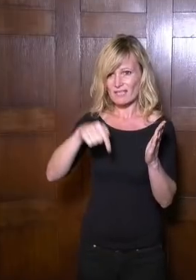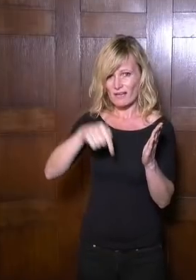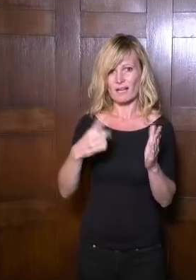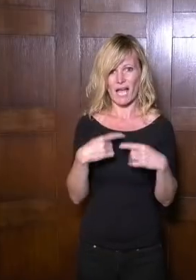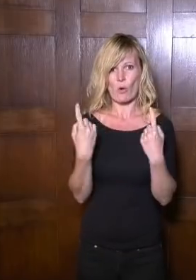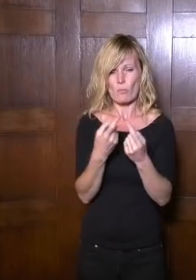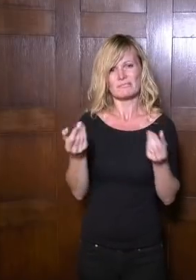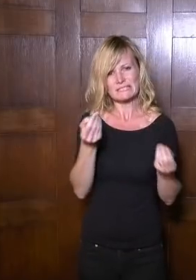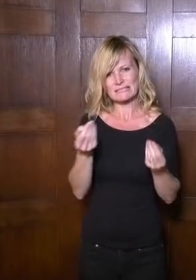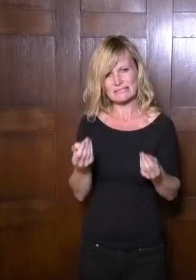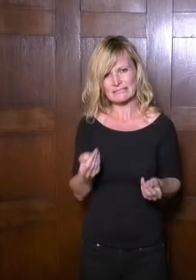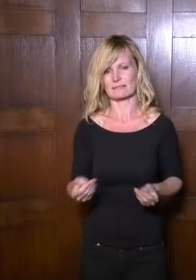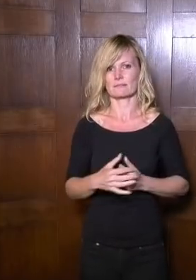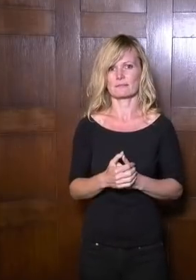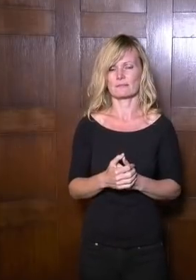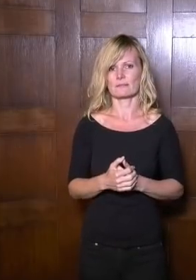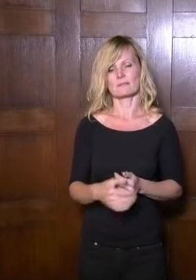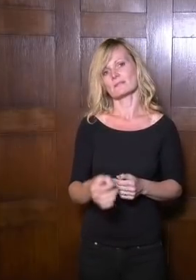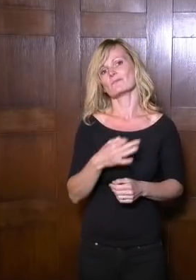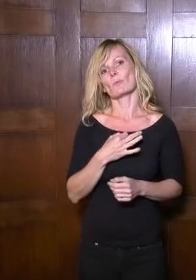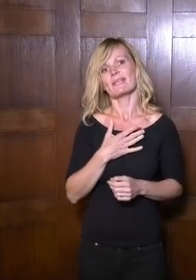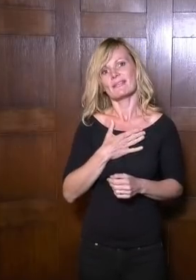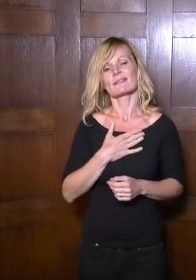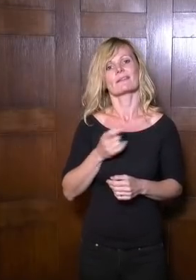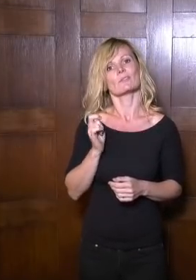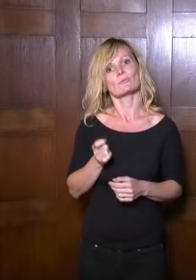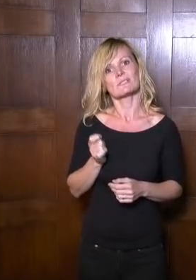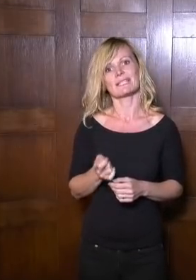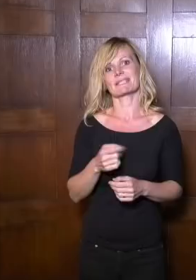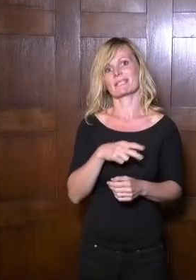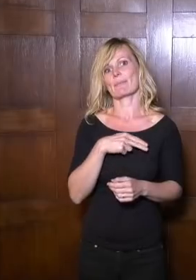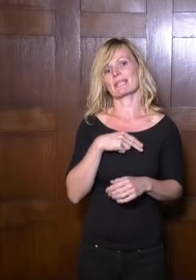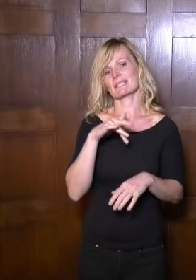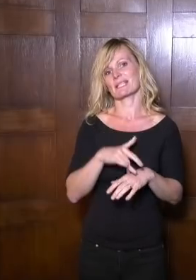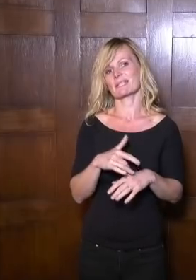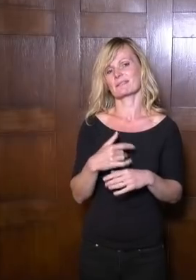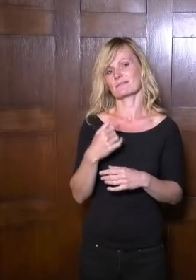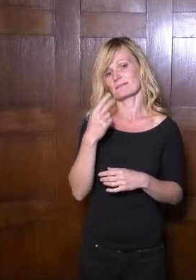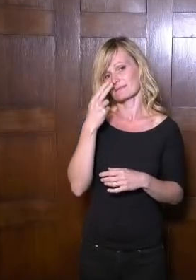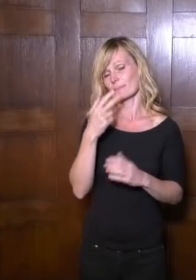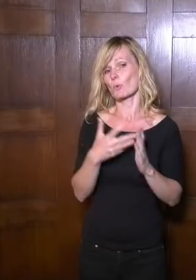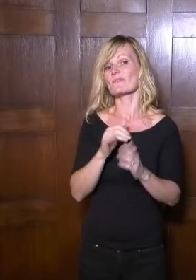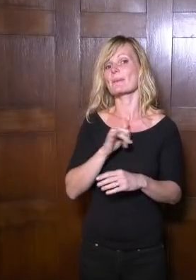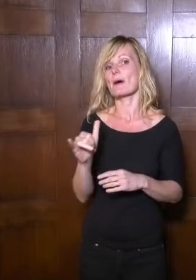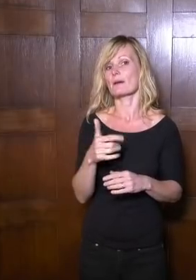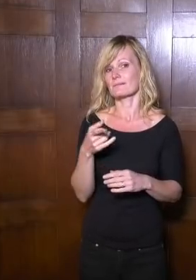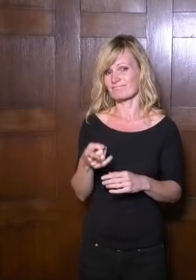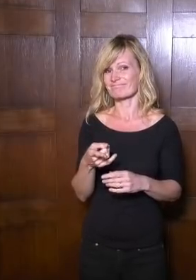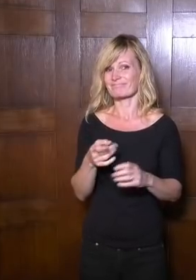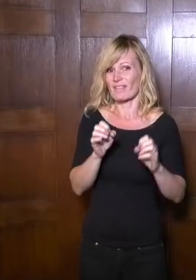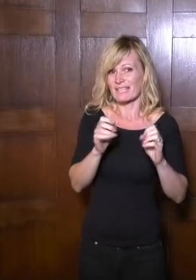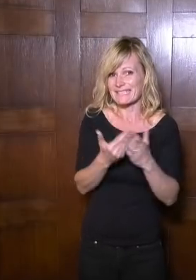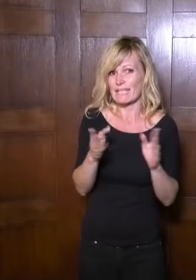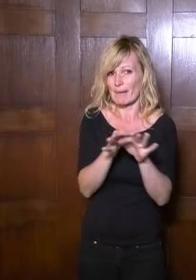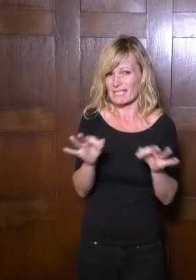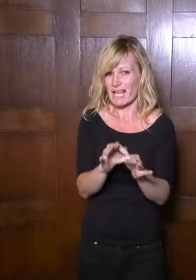die standen und stehen für mich natürlich gerade als Justizministerin immer vor der Frage der Verhältnismäßigkeit. Also ist das, was wir hier